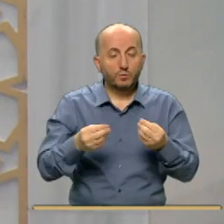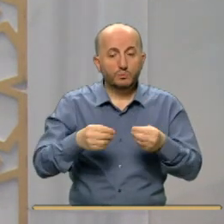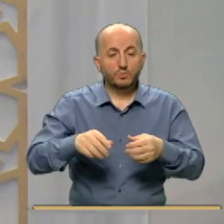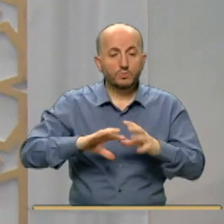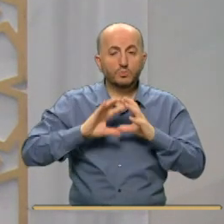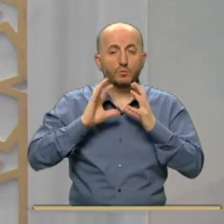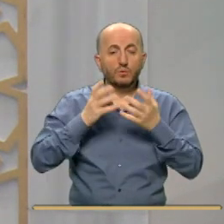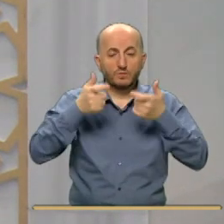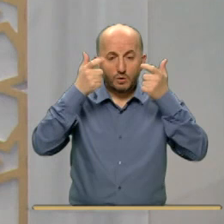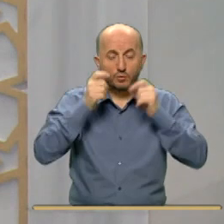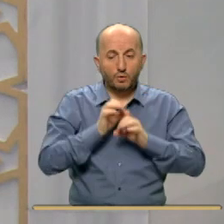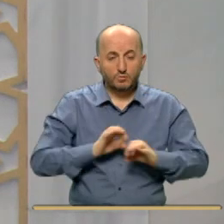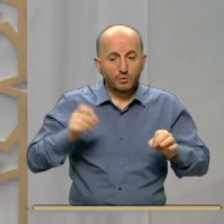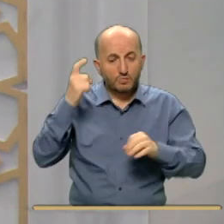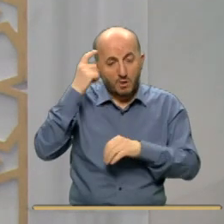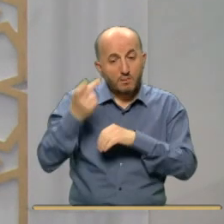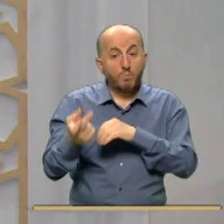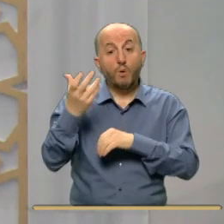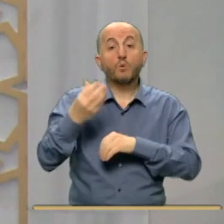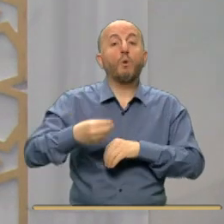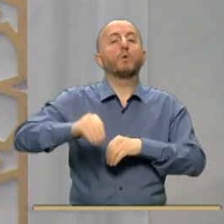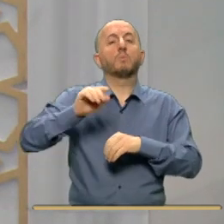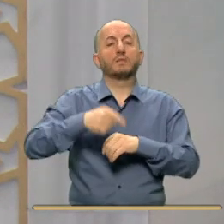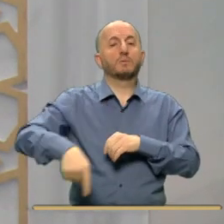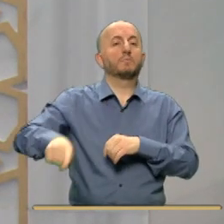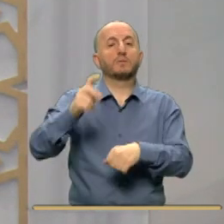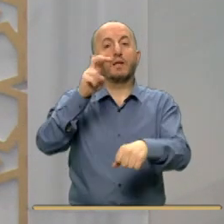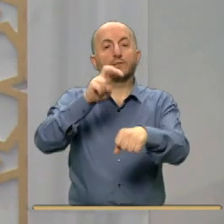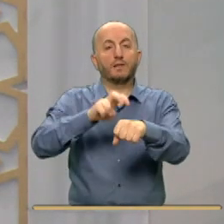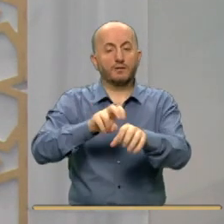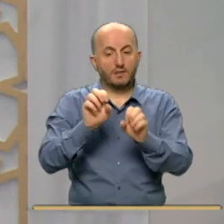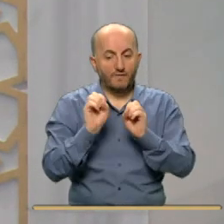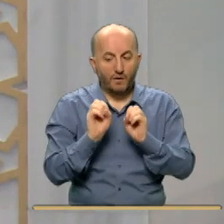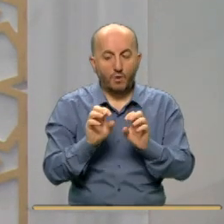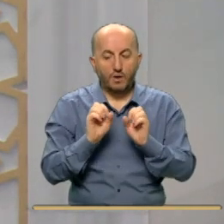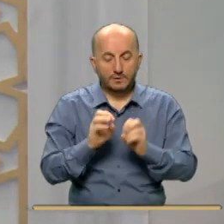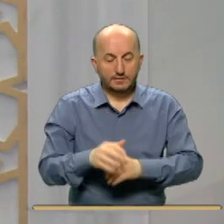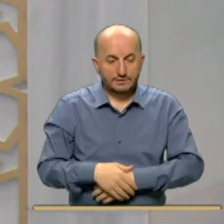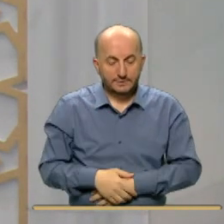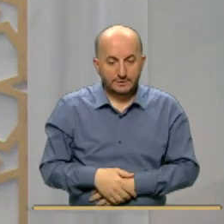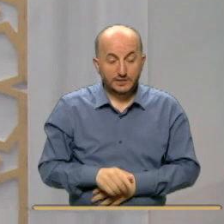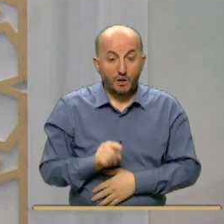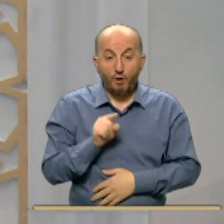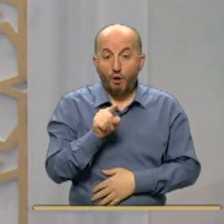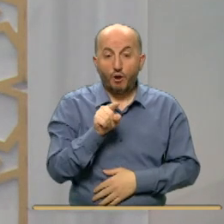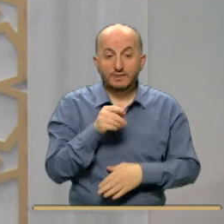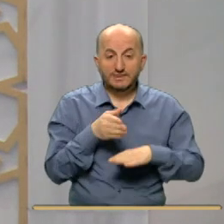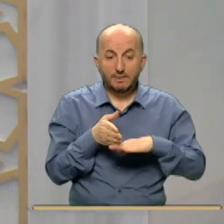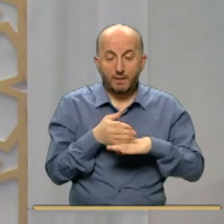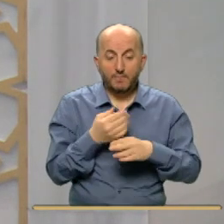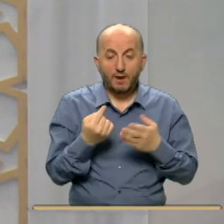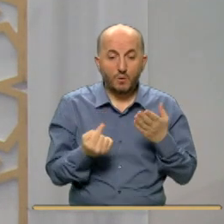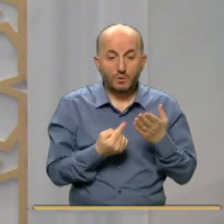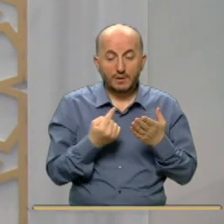ve başıboş olmadığımızı bize hatırlatır ve öğretir. Onun için Kur'an-ı